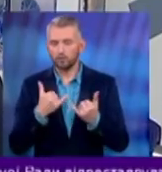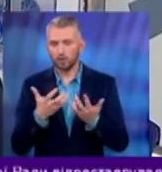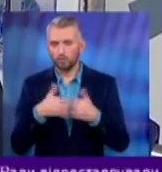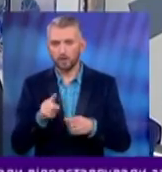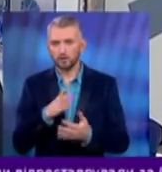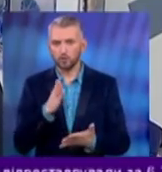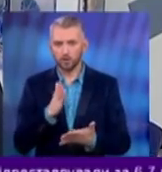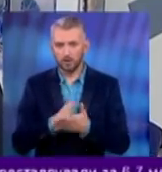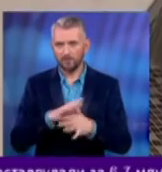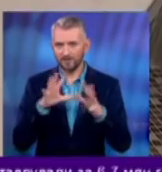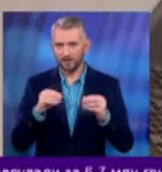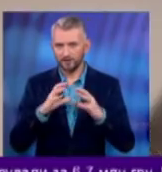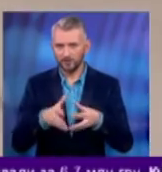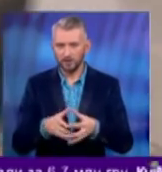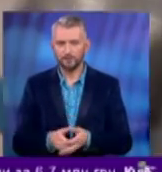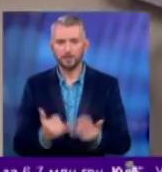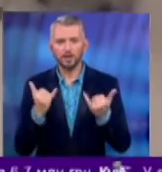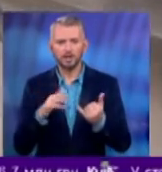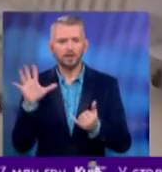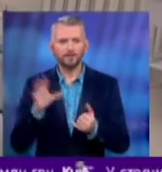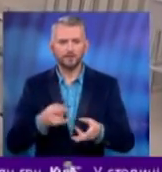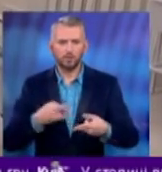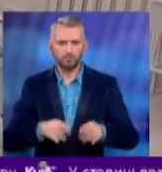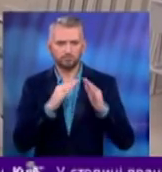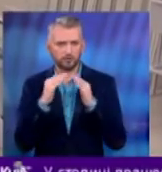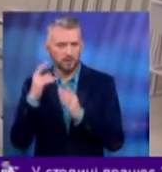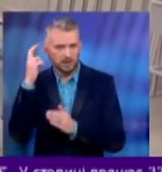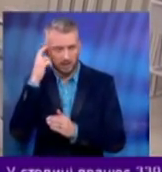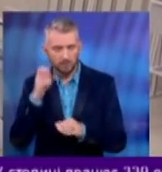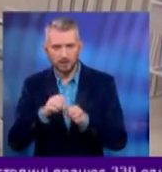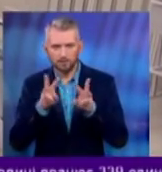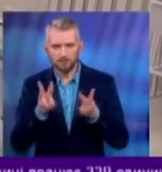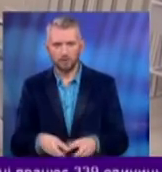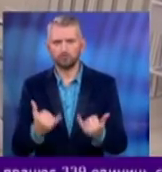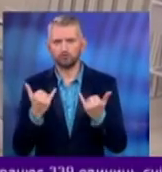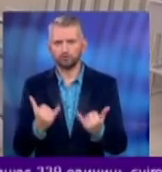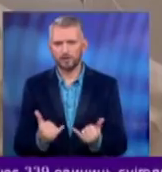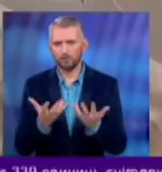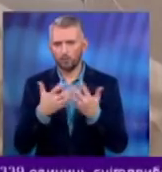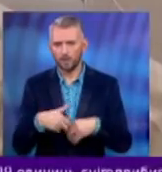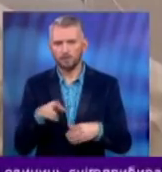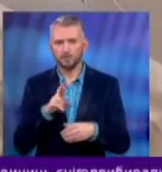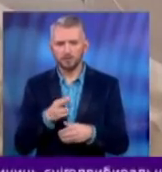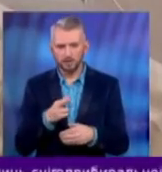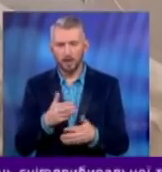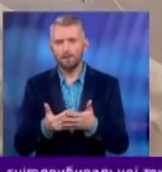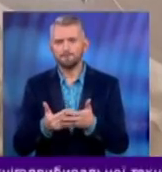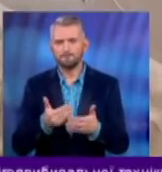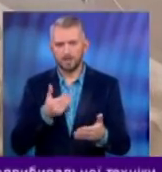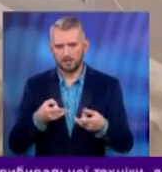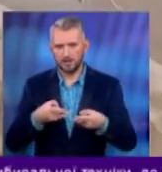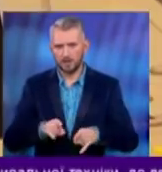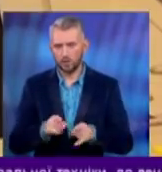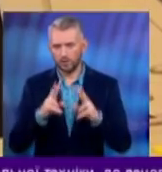є взагалі в світі. Нині усі пологові будинки Києва забезпечені сучасним обладнанням для перинатальної діагностики.